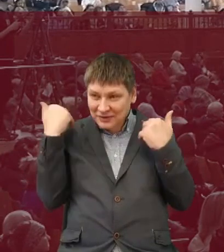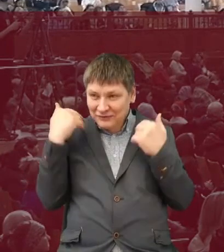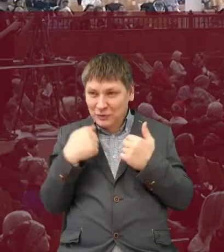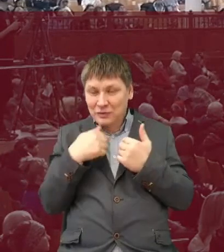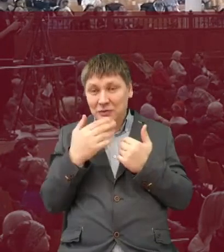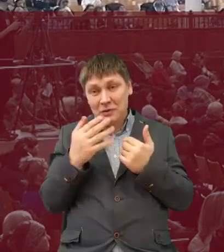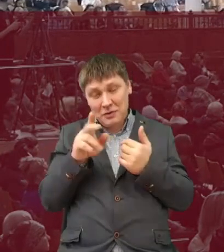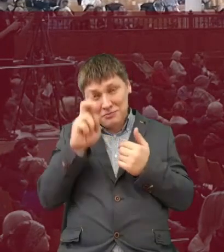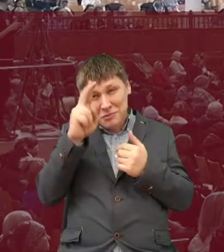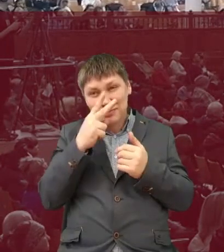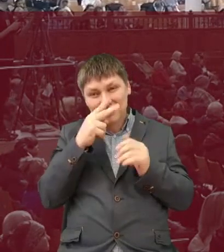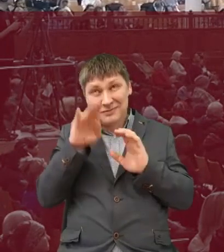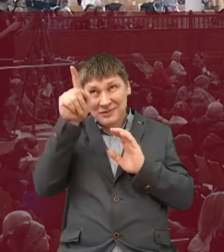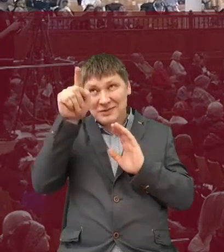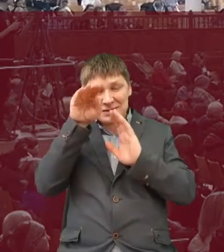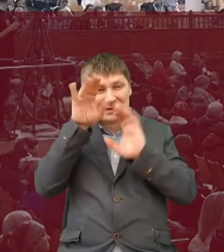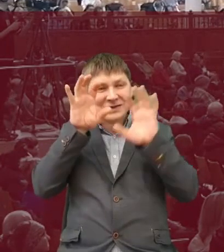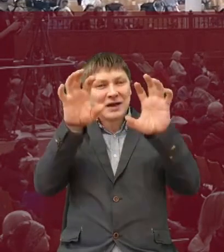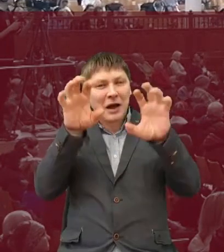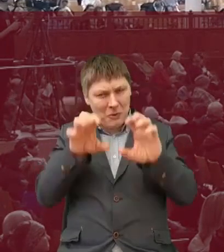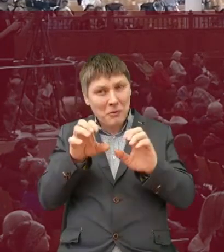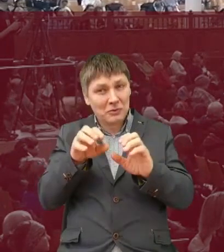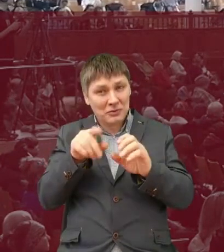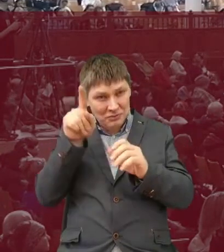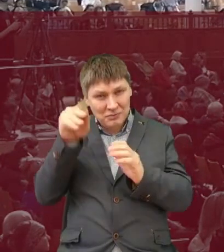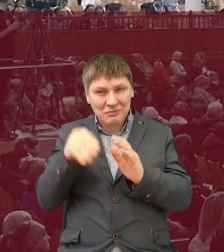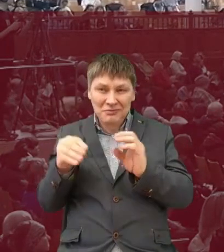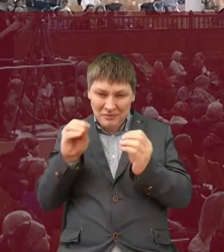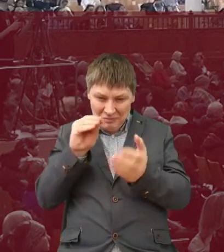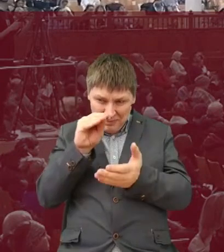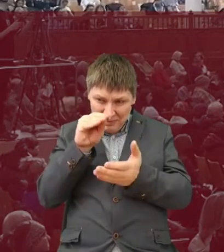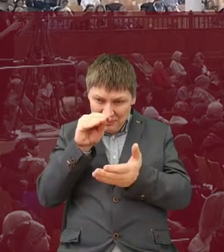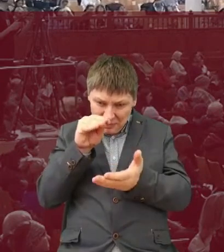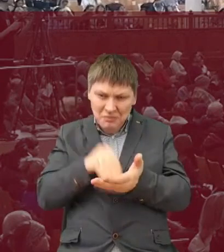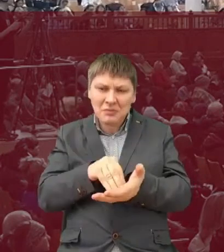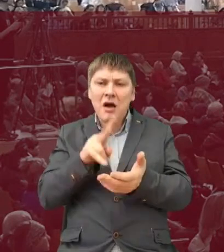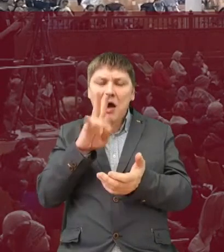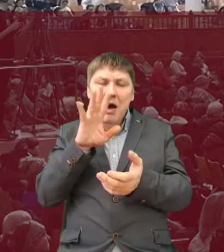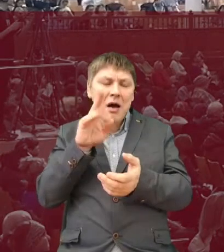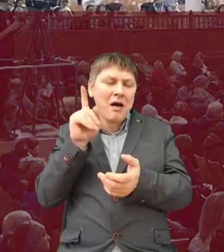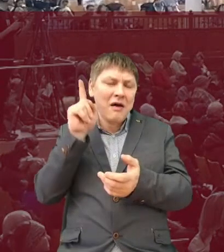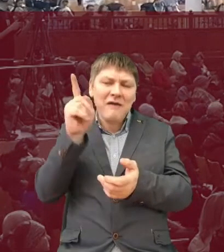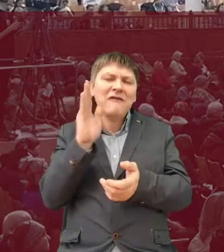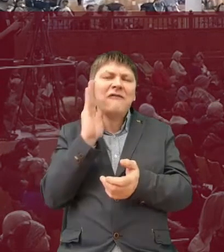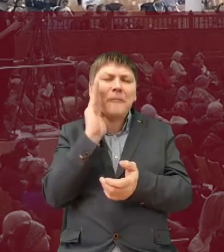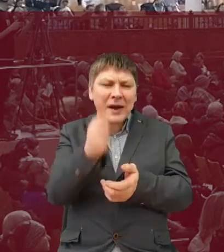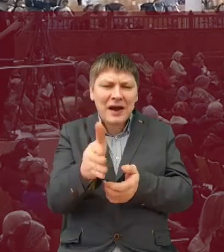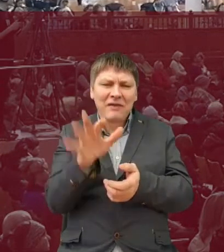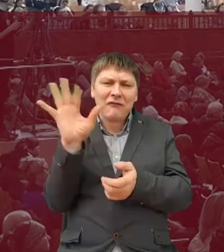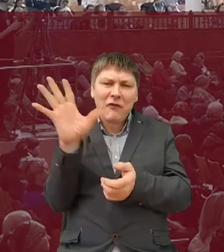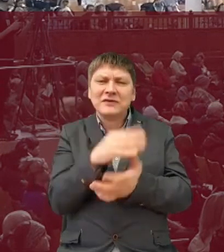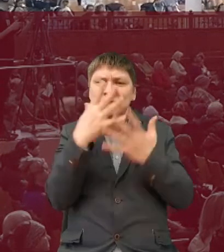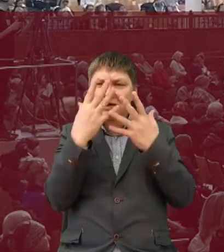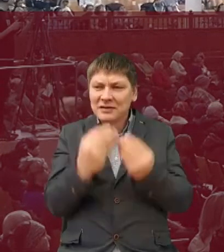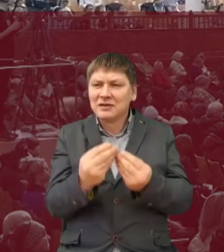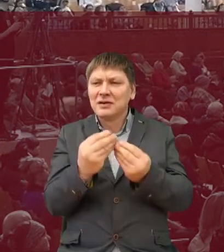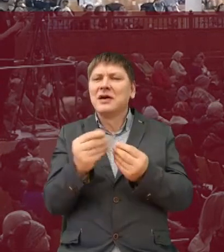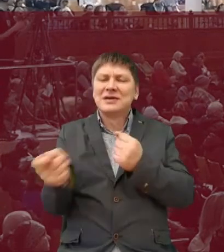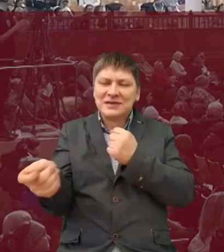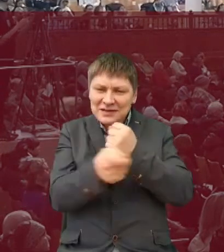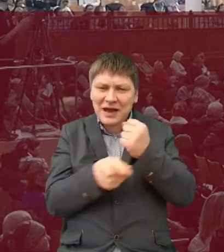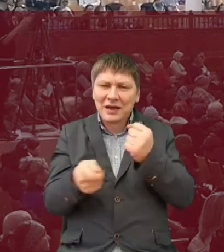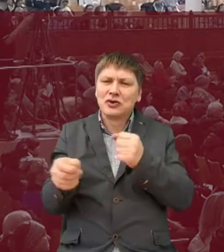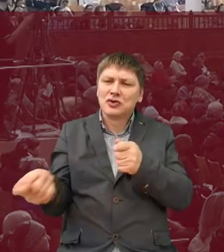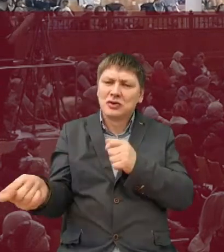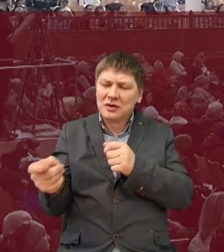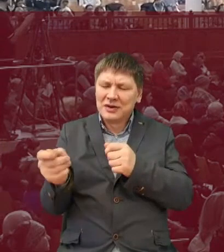законы законы сени и жатвы написано впредь во все дни синие жатва холод и зной